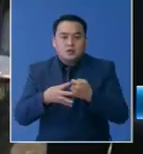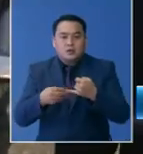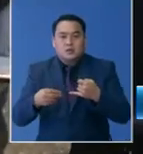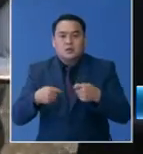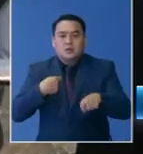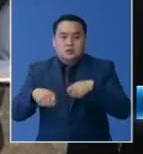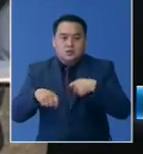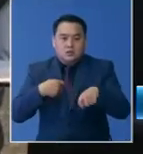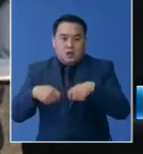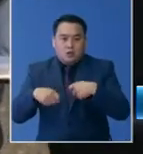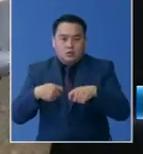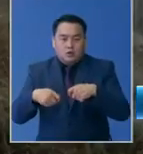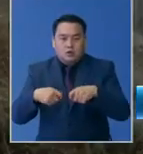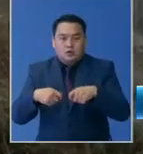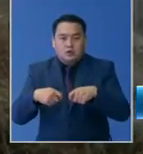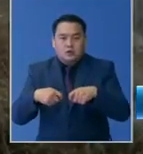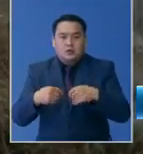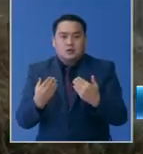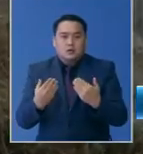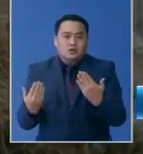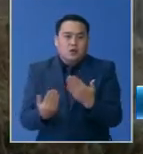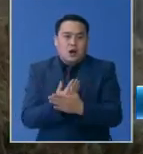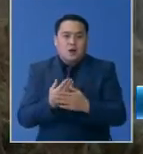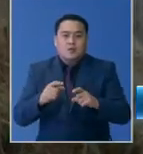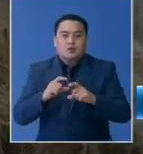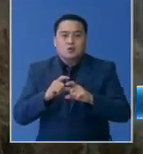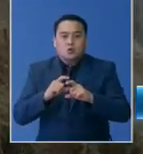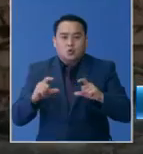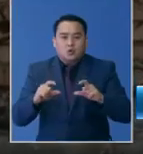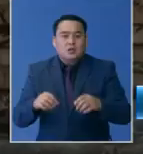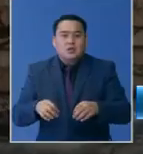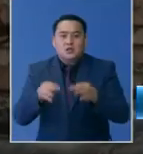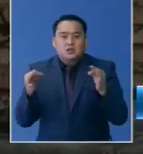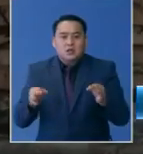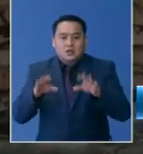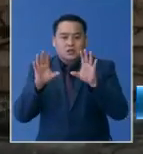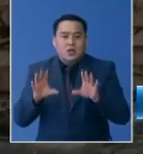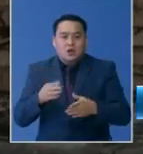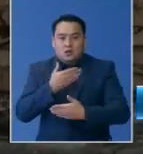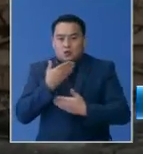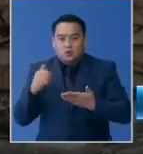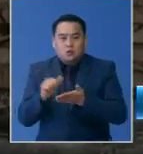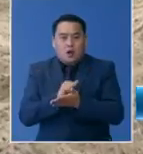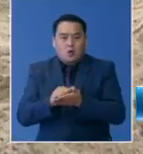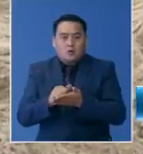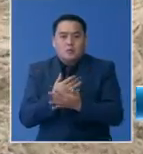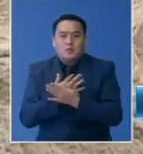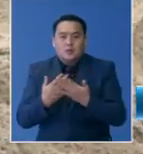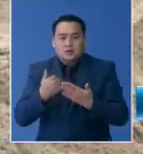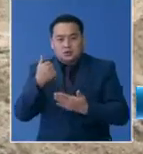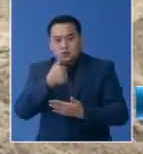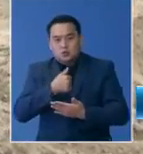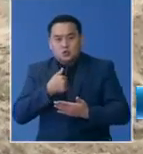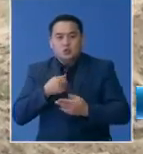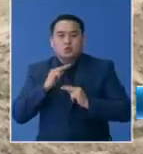сауда-саттық ошақтарына айналып кеткен. Тіпті мына бір жаңа басталған нысанның ешқандай заңды құжаты рәсімделмегендіктен бірнеше жылдан бері